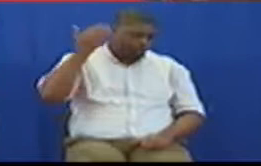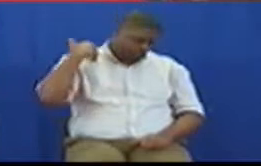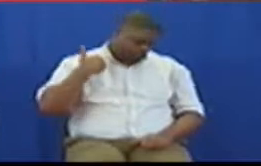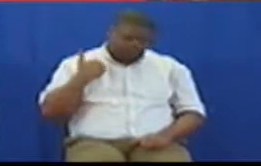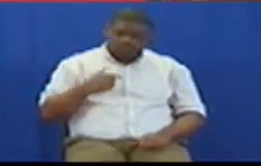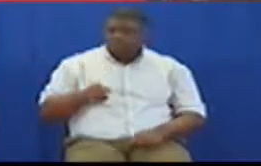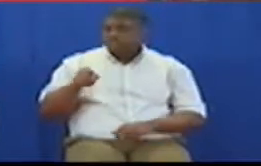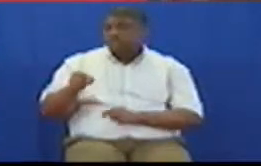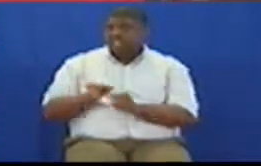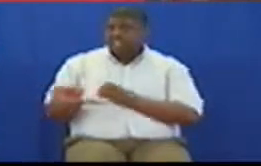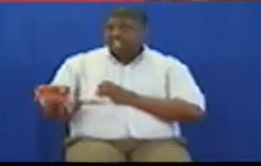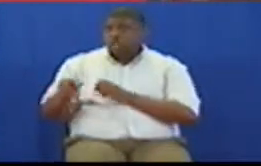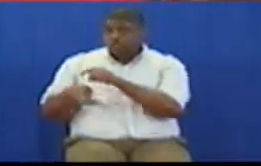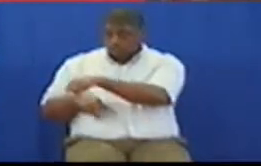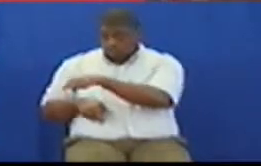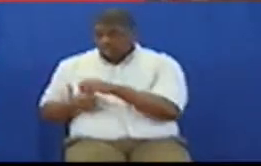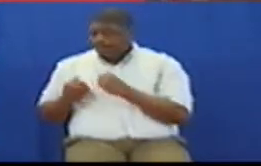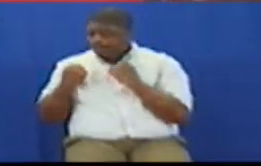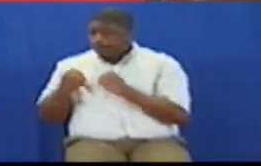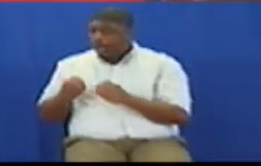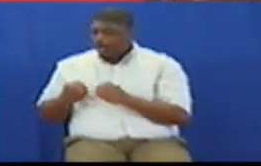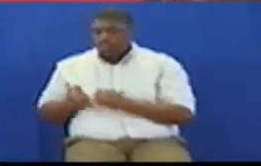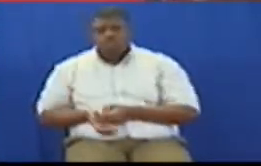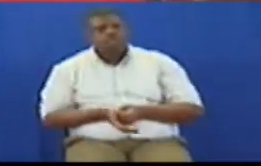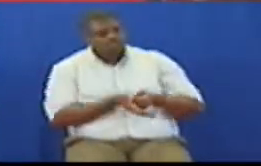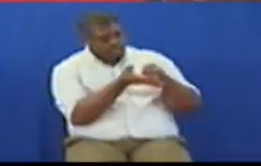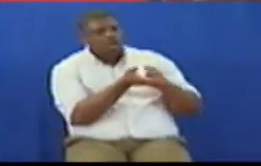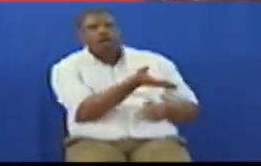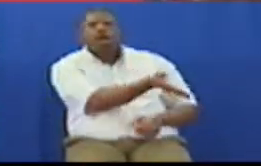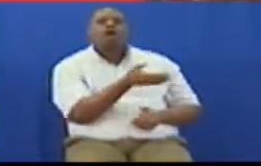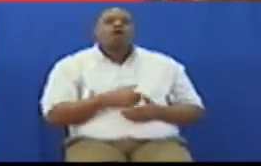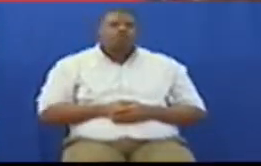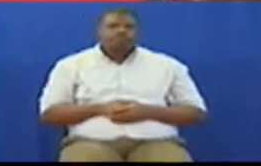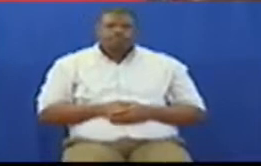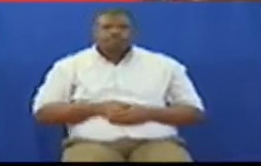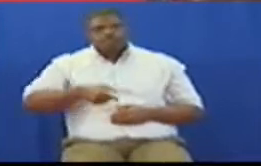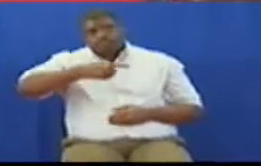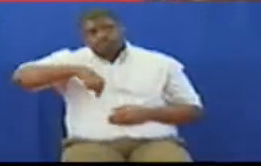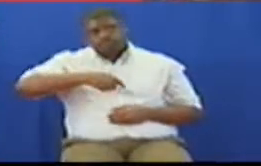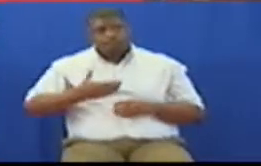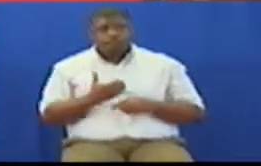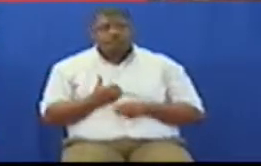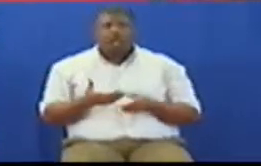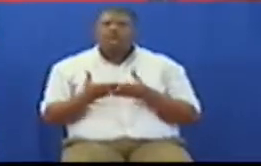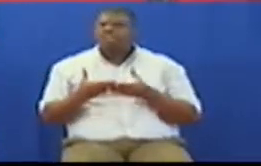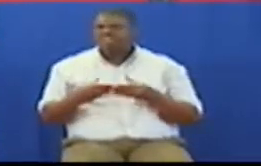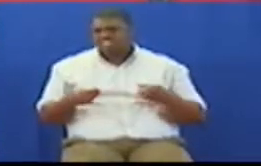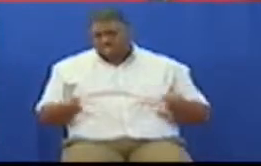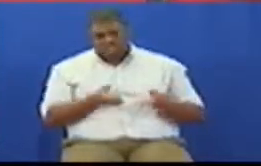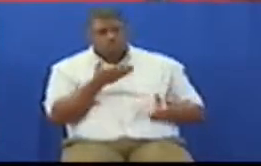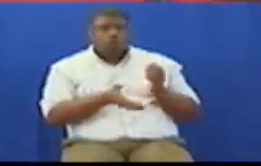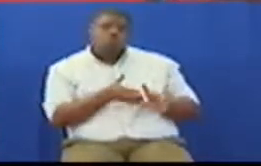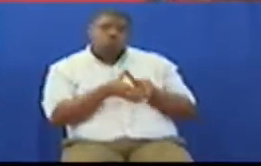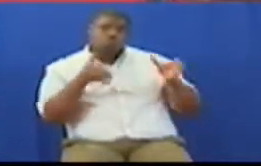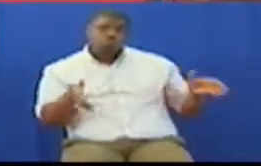kitengo kile kikiimarishwa, naamini kitaweza kusaidia sana. Sisi tuliathirika kidogo kwa kiwango kikubwa sana